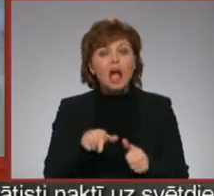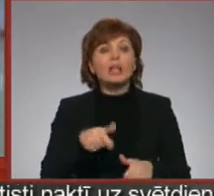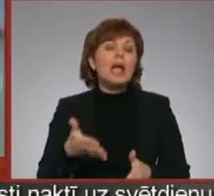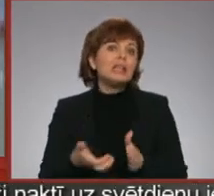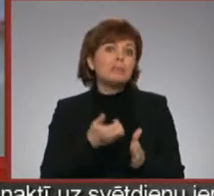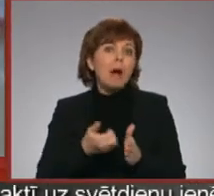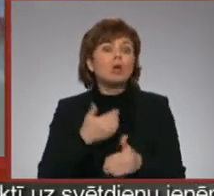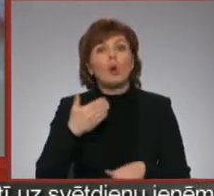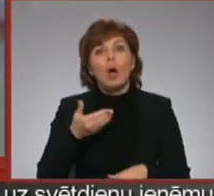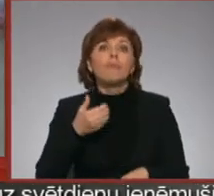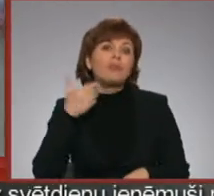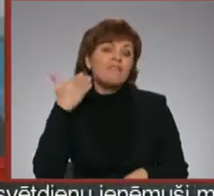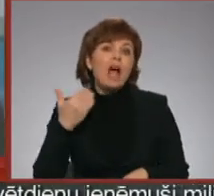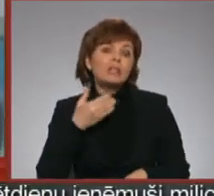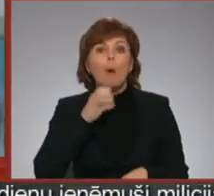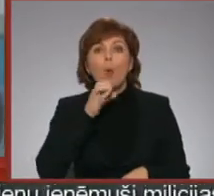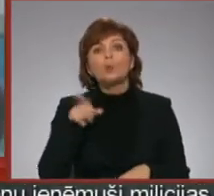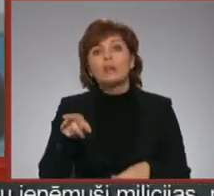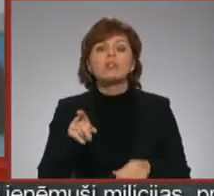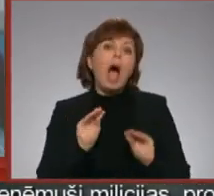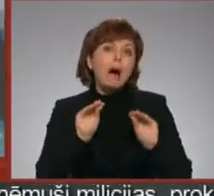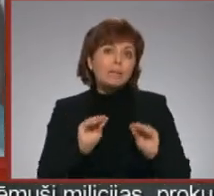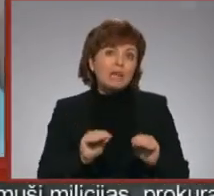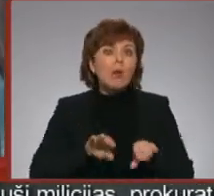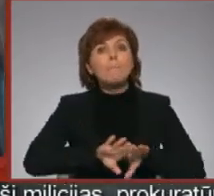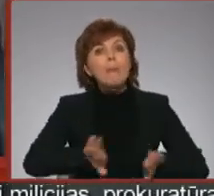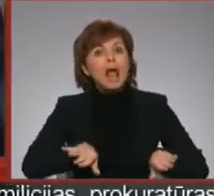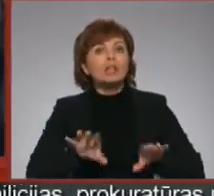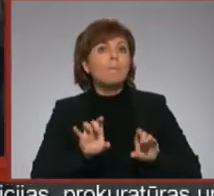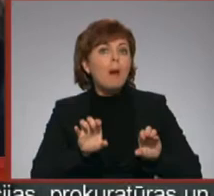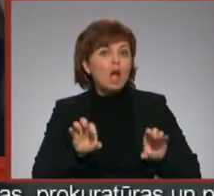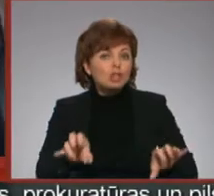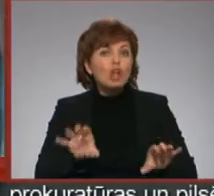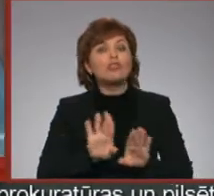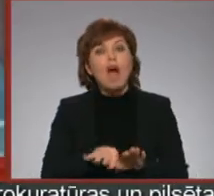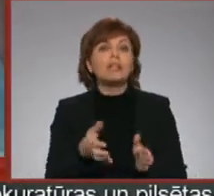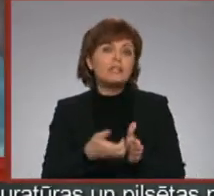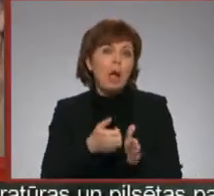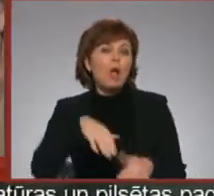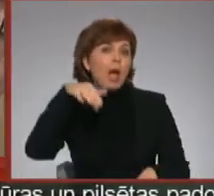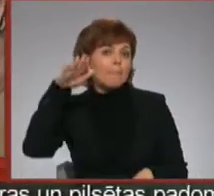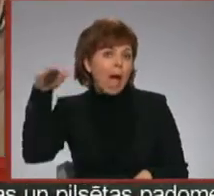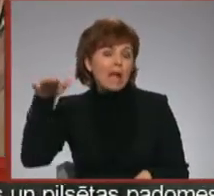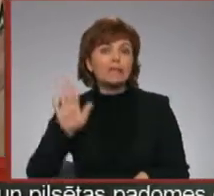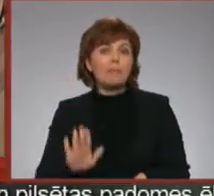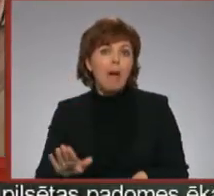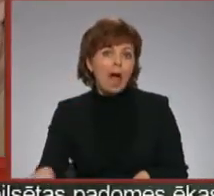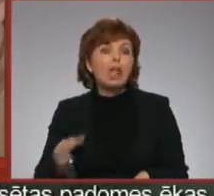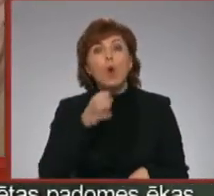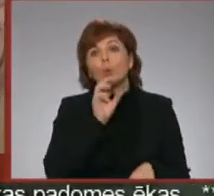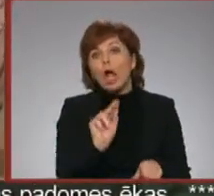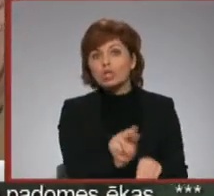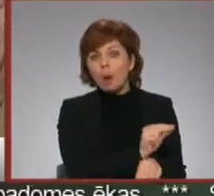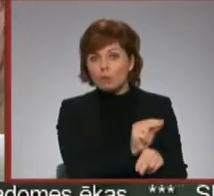Ventspils ūdens piedzīvojumu parka kompleksu aprīkojumu, peldi un masāžas var izmantot kā pieaugušie tā bērni. Ūdens procedūras arī